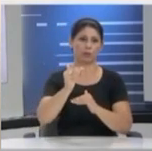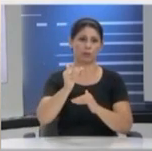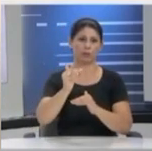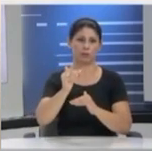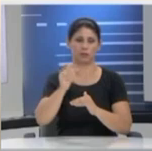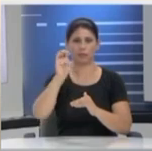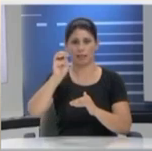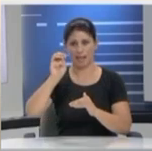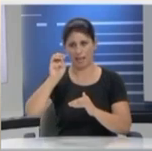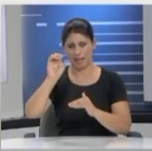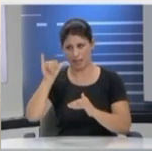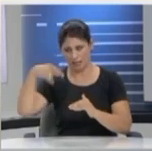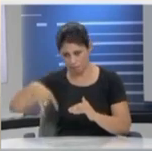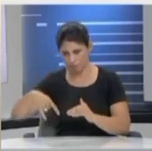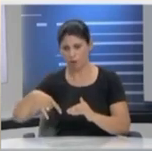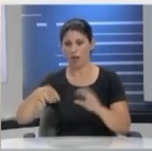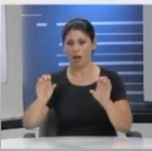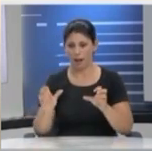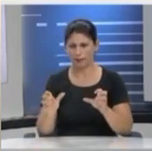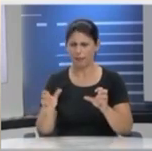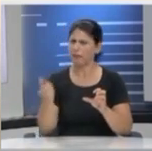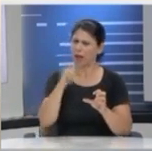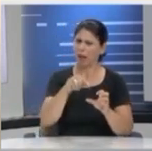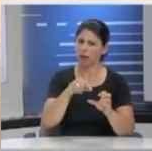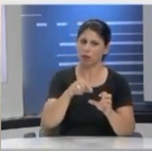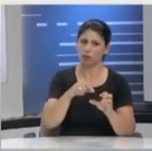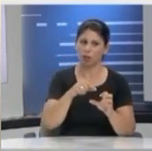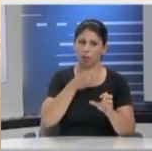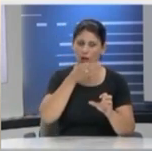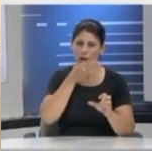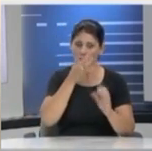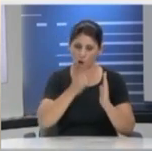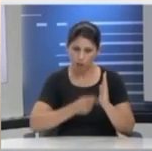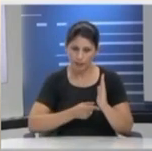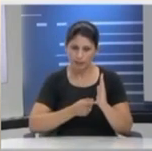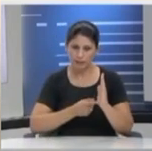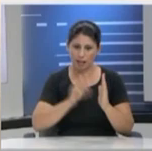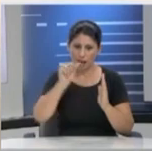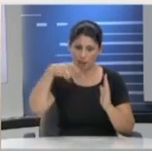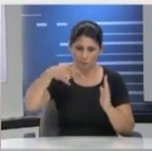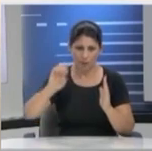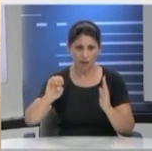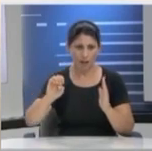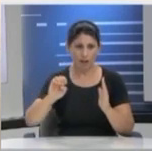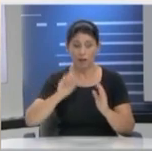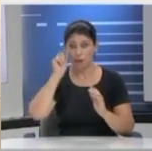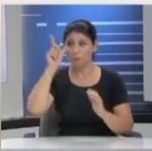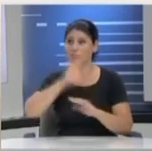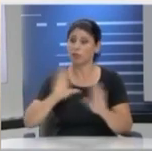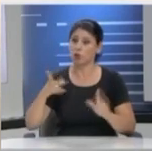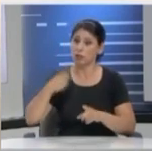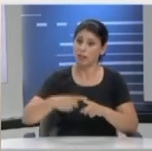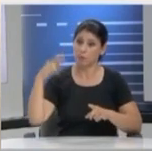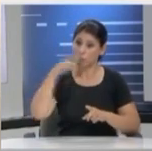της ΕΥΠ, της ΕΡΤ και πού άλλο έχετε πάει. Κάπου λογοκρίνετε τη ΜΕΗ. Δηλαδή αυτό είναι απίστευτο. Δεν υπάρχει άλλη φορά σε